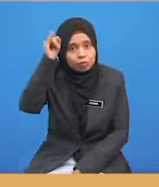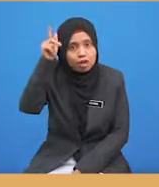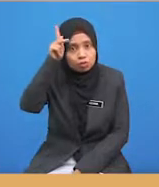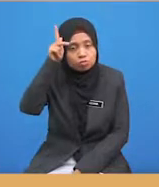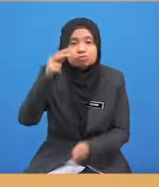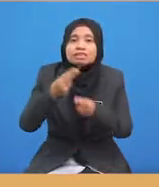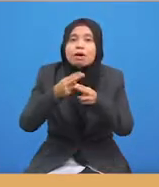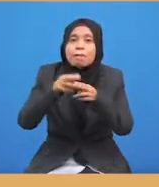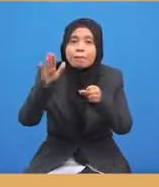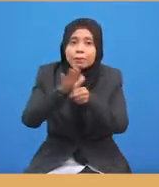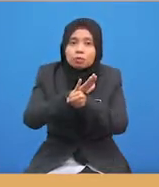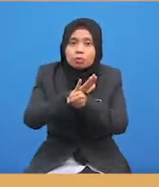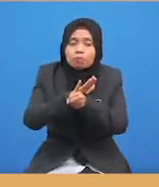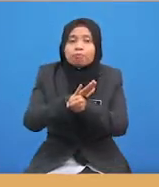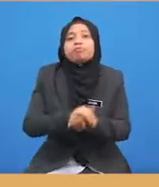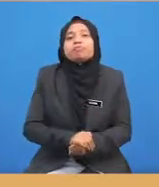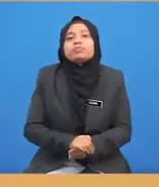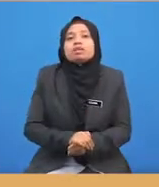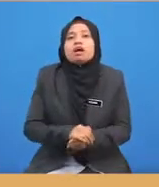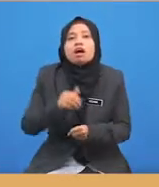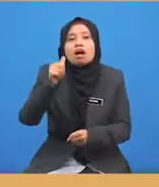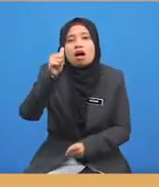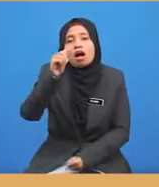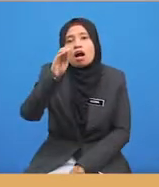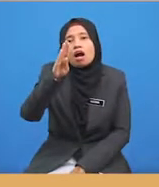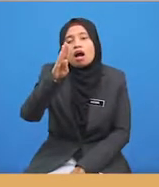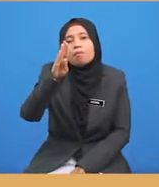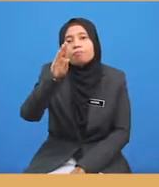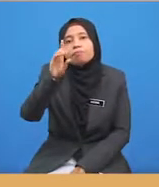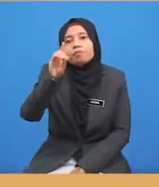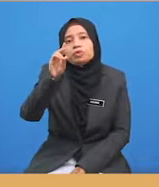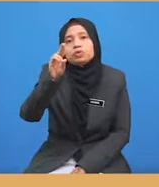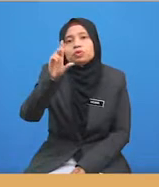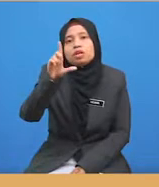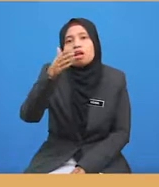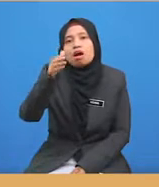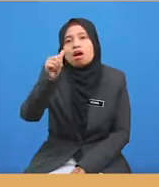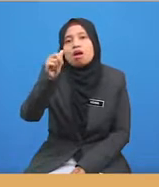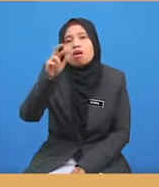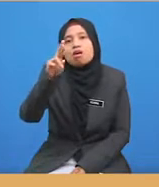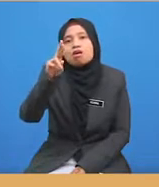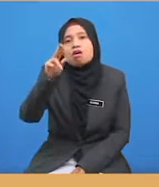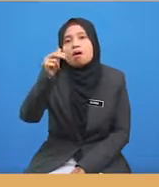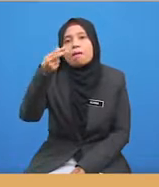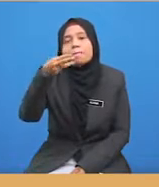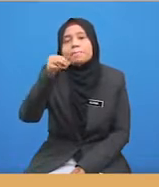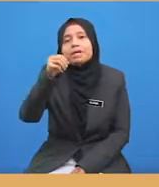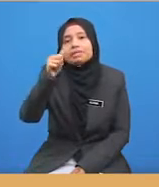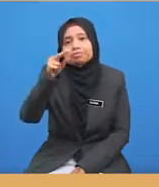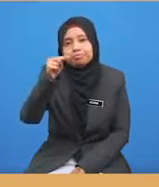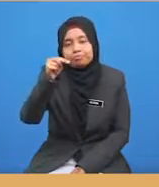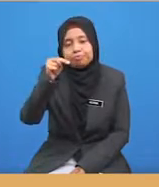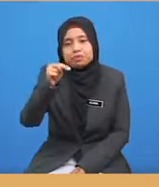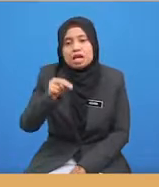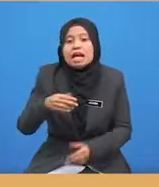Nama penuh Ibnu Khaldun ialah Abdul Ar-Rahman Ibni Muhammad Khaldun Al-Hadrami.